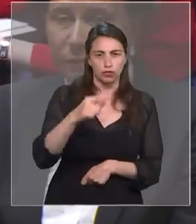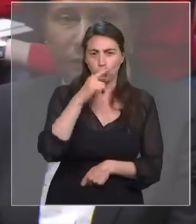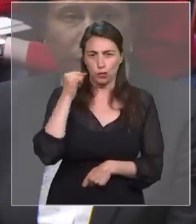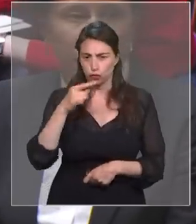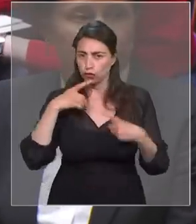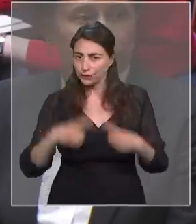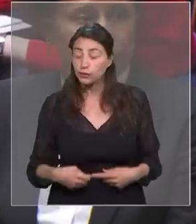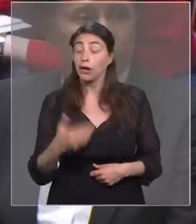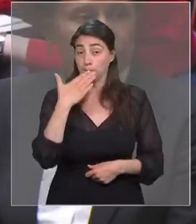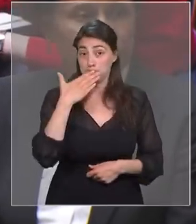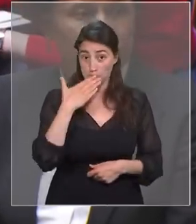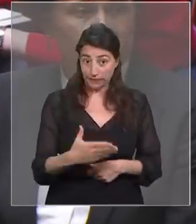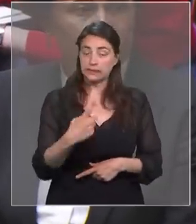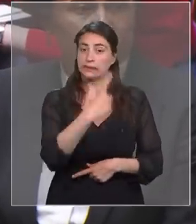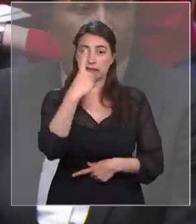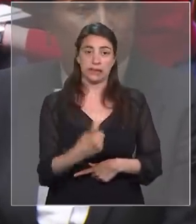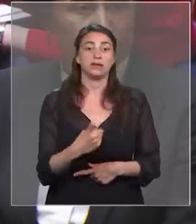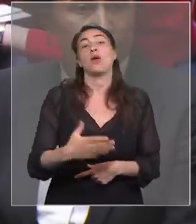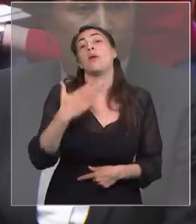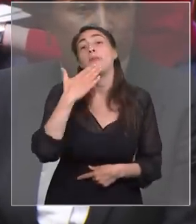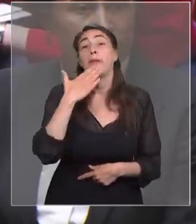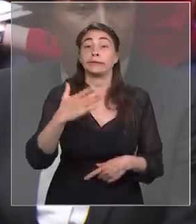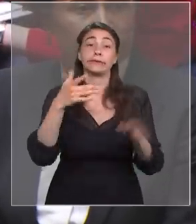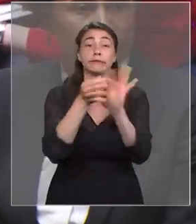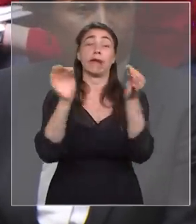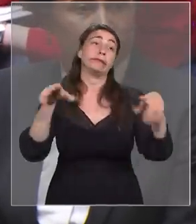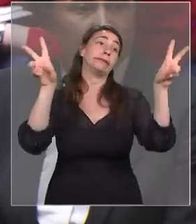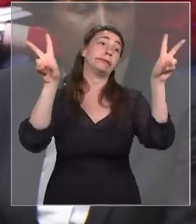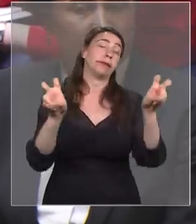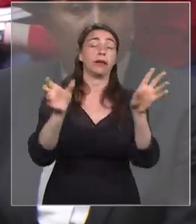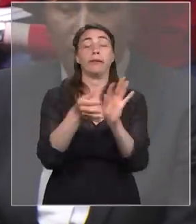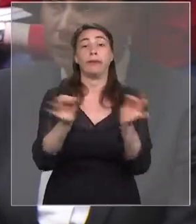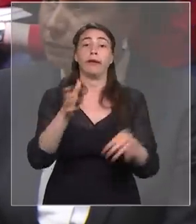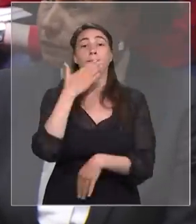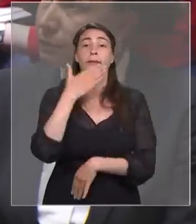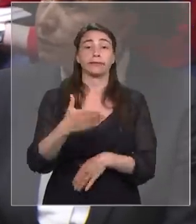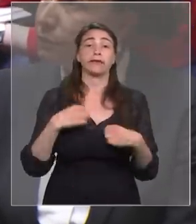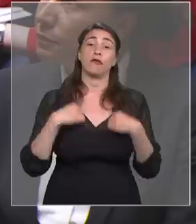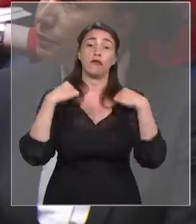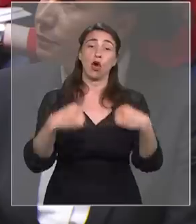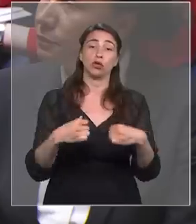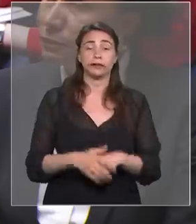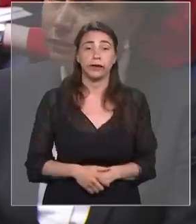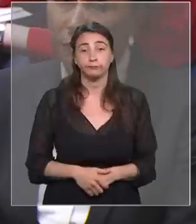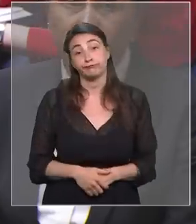Walter, merci de votre question. Ou merci de vos slogans, merci de vos incantations, merci de votre volonté comme toujours.